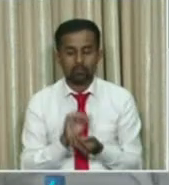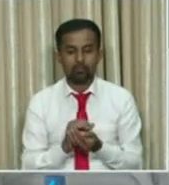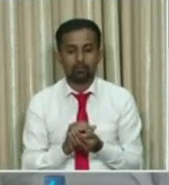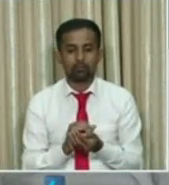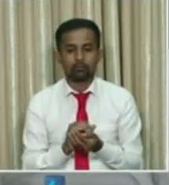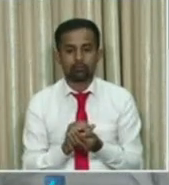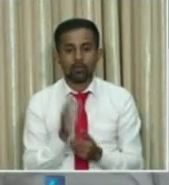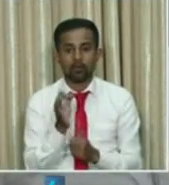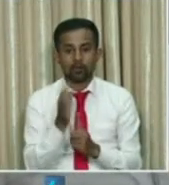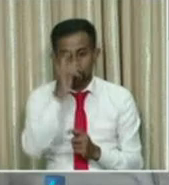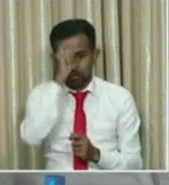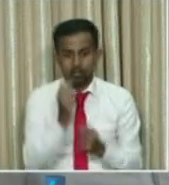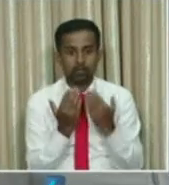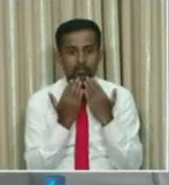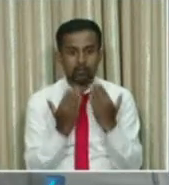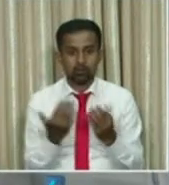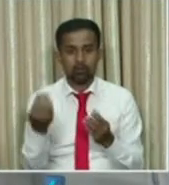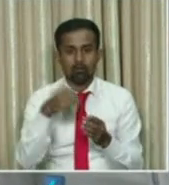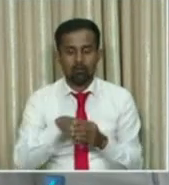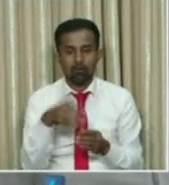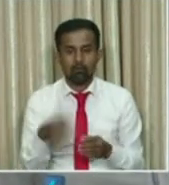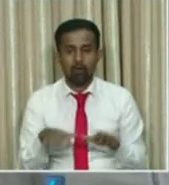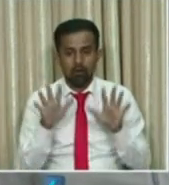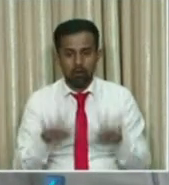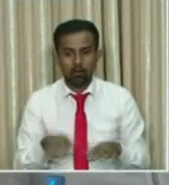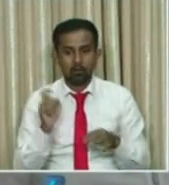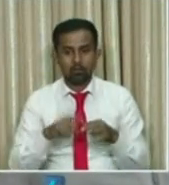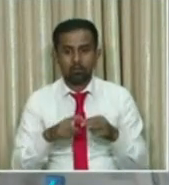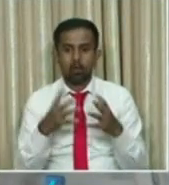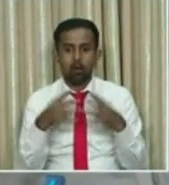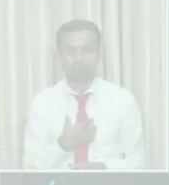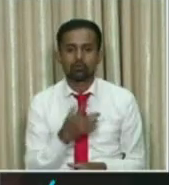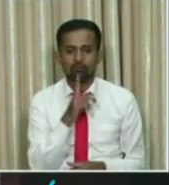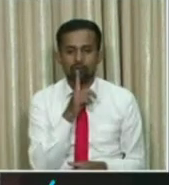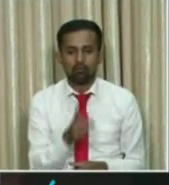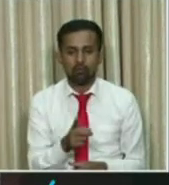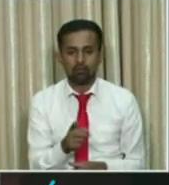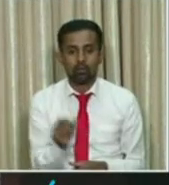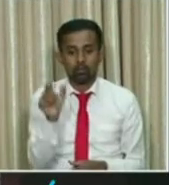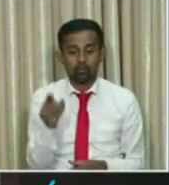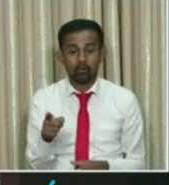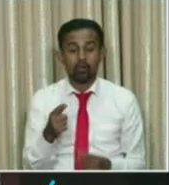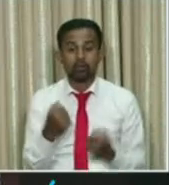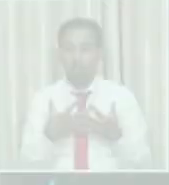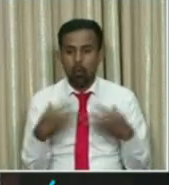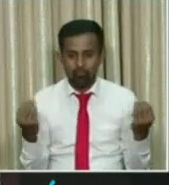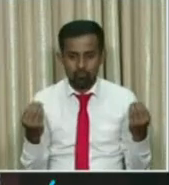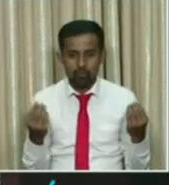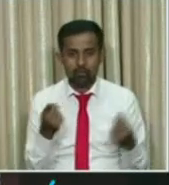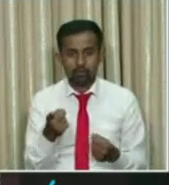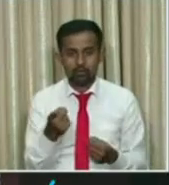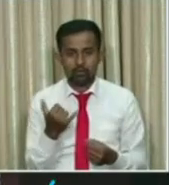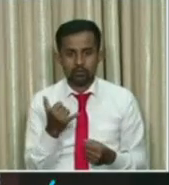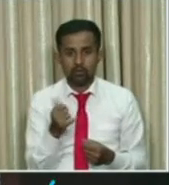වුණා. ජනාධිපතිතුමාට ස්තුතිවන්ත වෙනවා. ඔහු මැදිහත් වෙලා අවසානයේ මේ ප්‍රශ්නේ විසඳපු එක සම්බන්ධයෙන්. එතුමාට සභාපතිකම අහිමි කරන්නට යම්